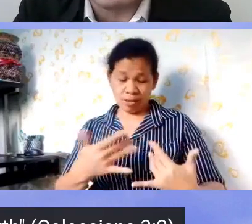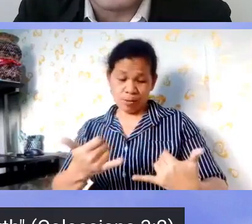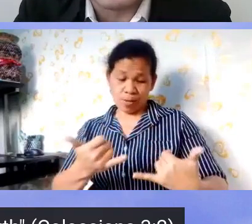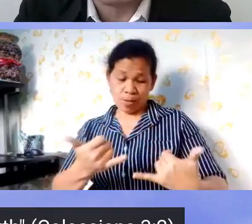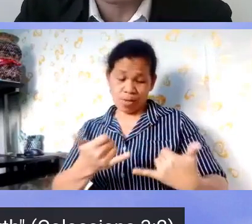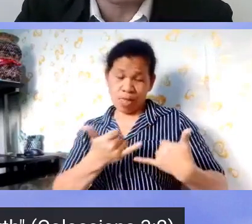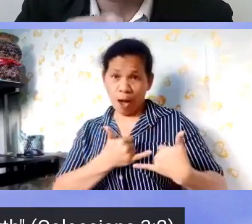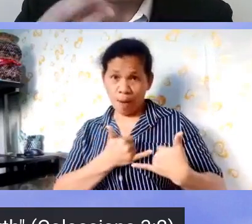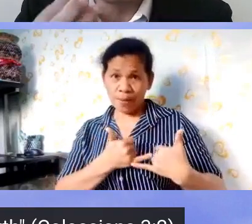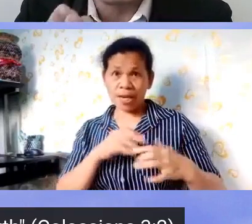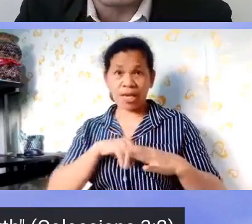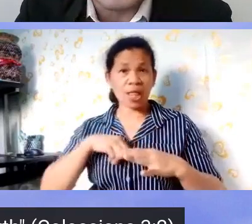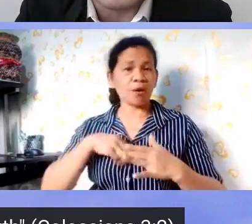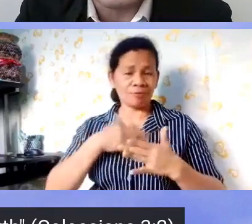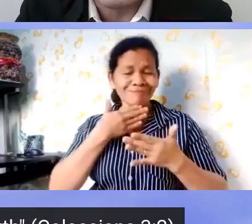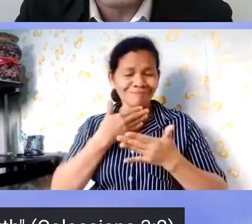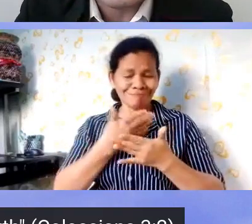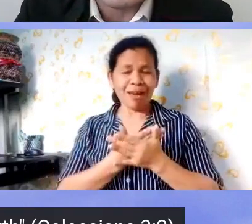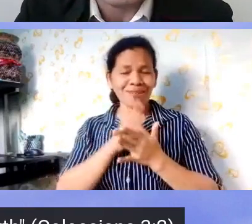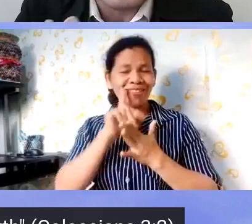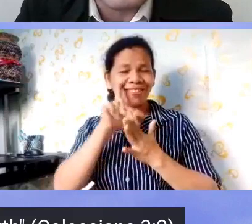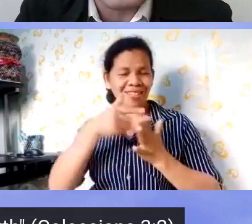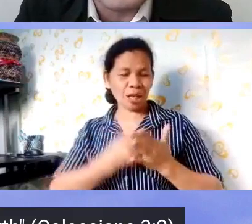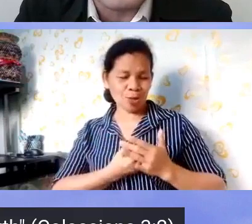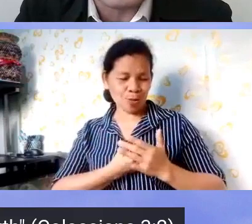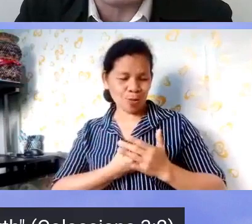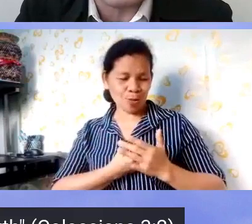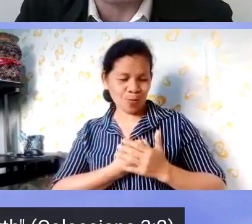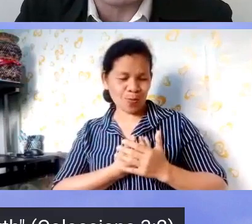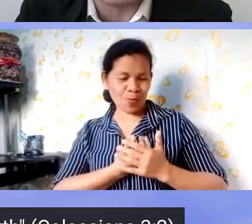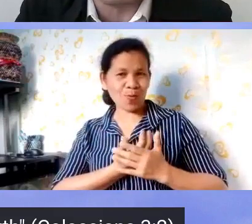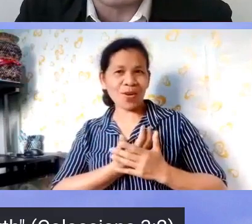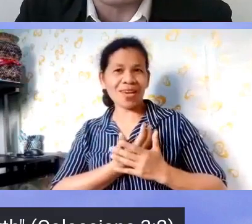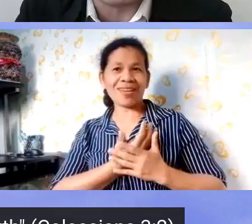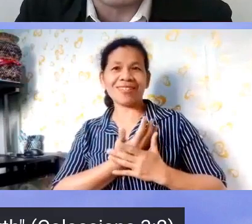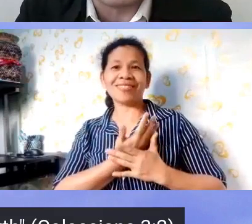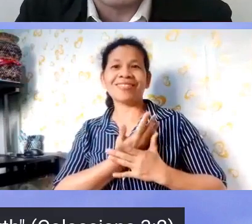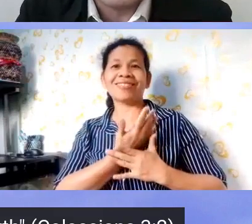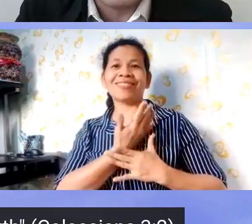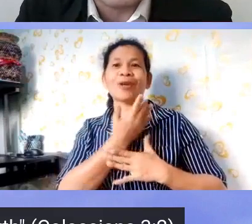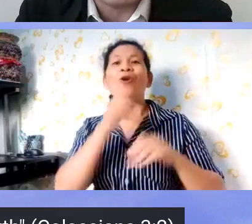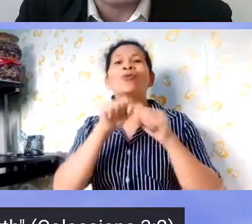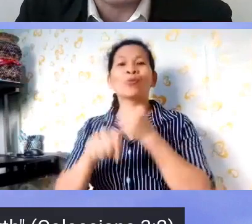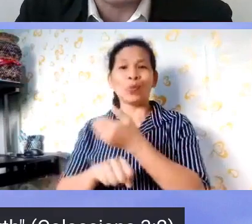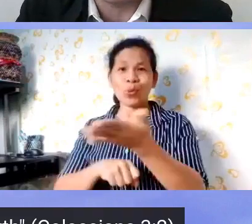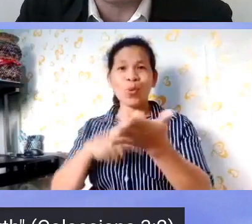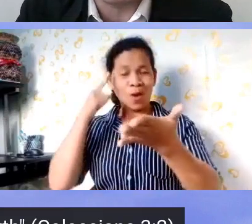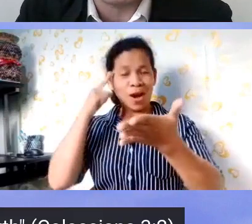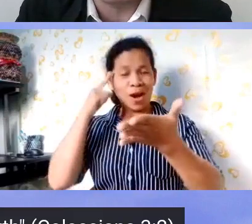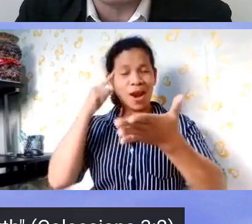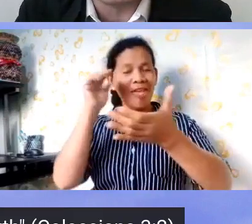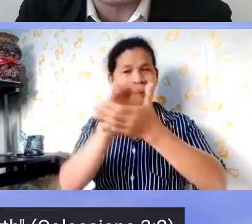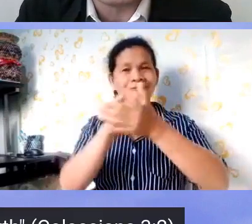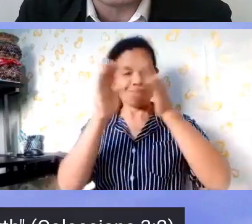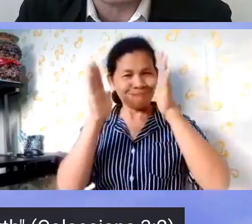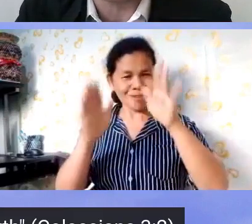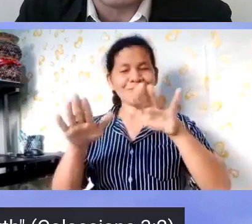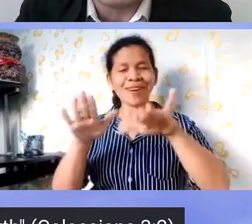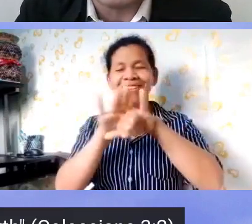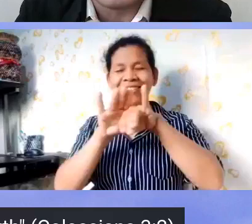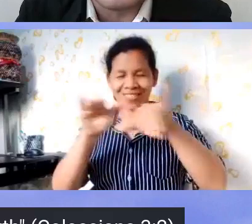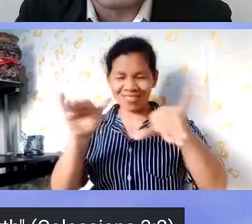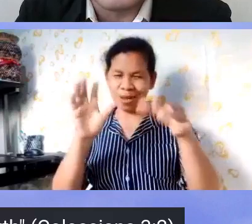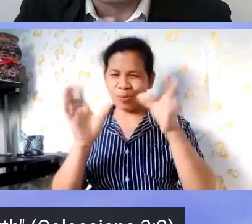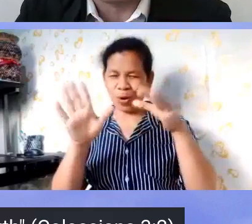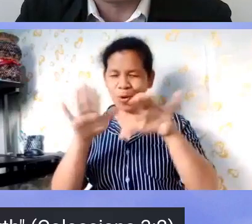mabuting lupa, tutubo po yan. Kaya tayo po na mga mananampalataya ay inilihan tulad po sa